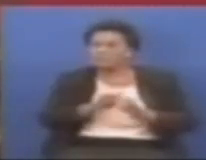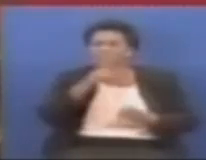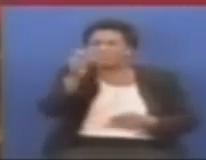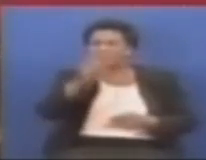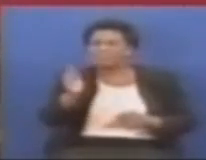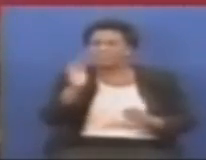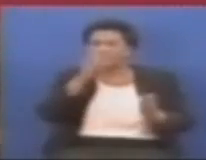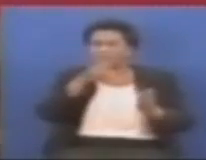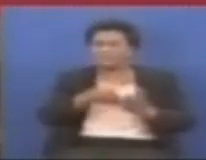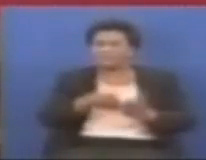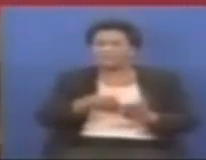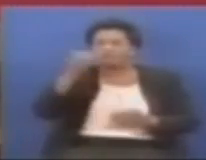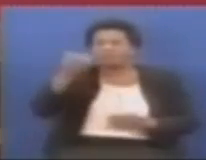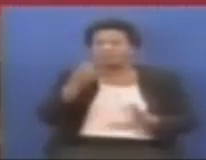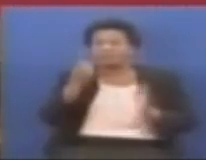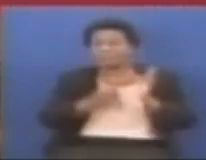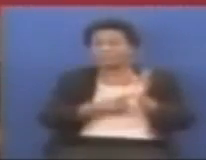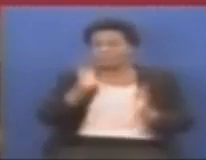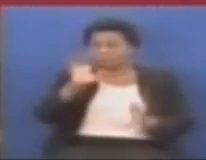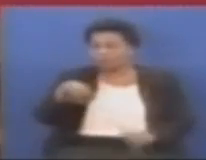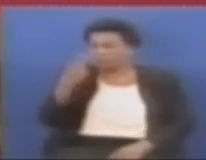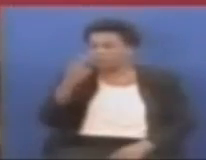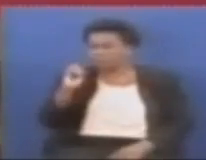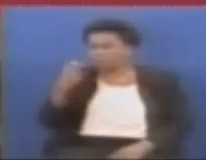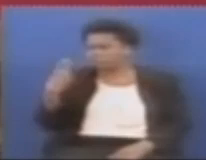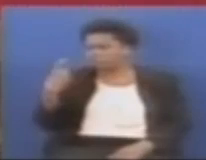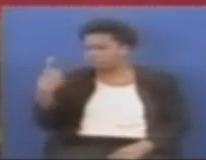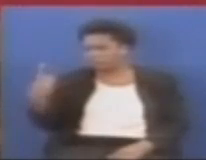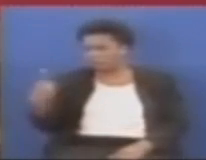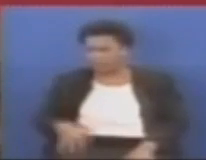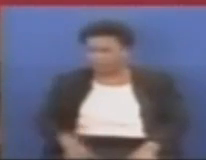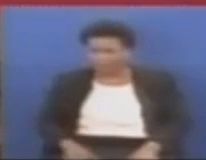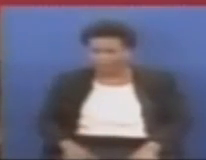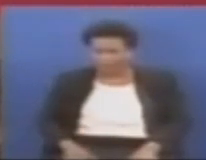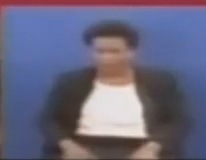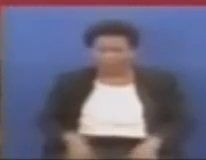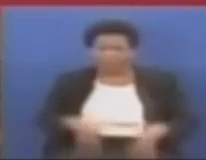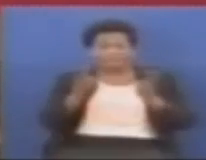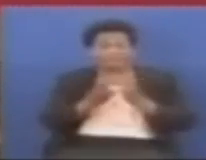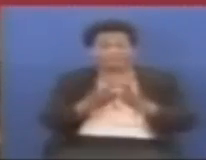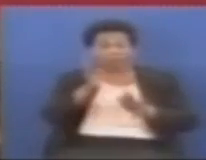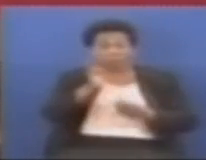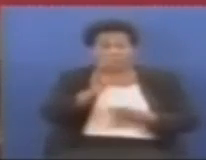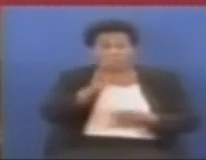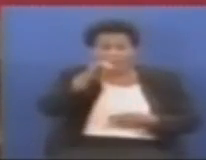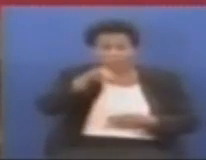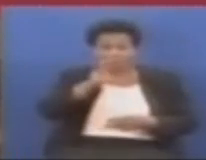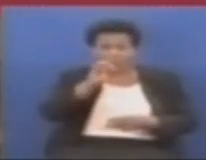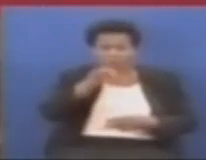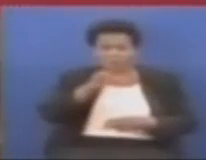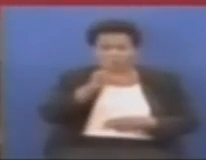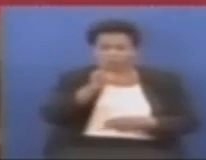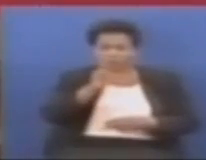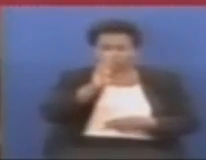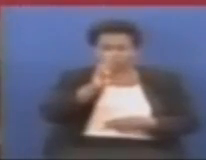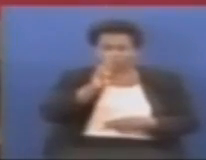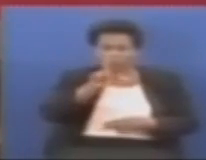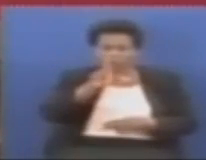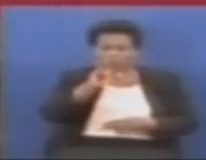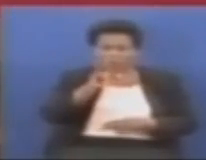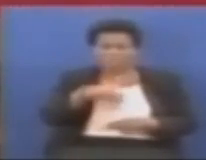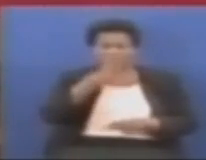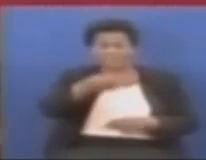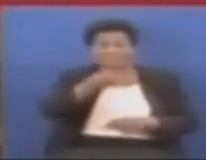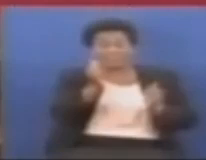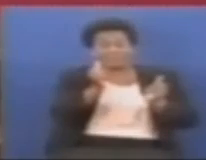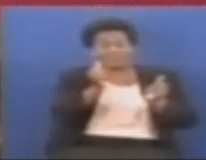nimhakikishie mheshimiwa mbunge kwamba kama nilivyo mjibu hivi karibuni kwa swali langu la msingi, kwanza tulielekeza watu wetu wa TAWA kuhakikisha